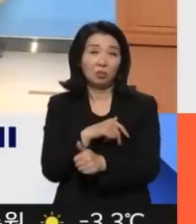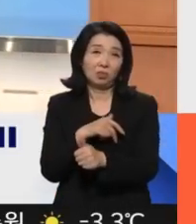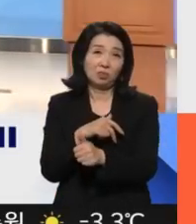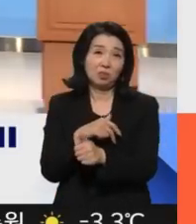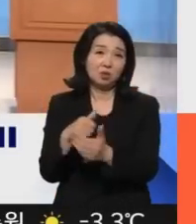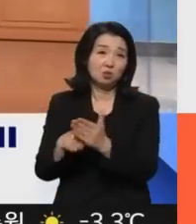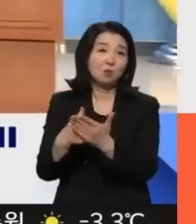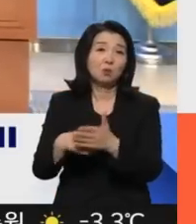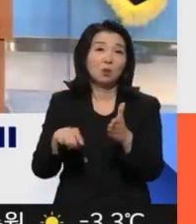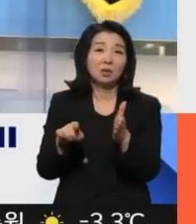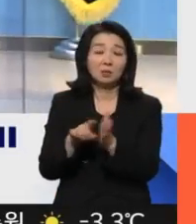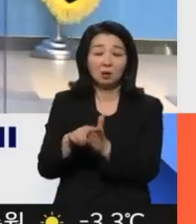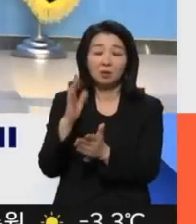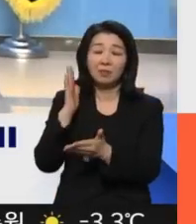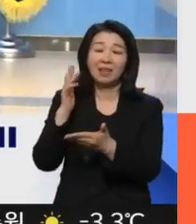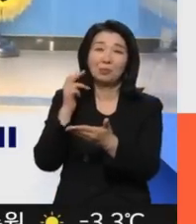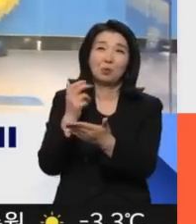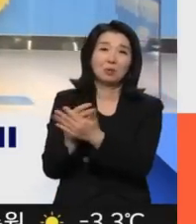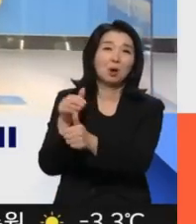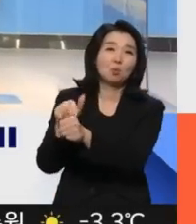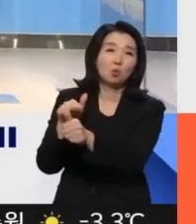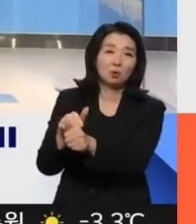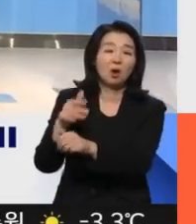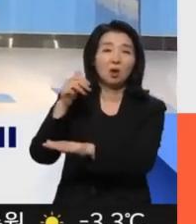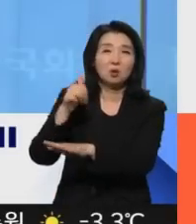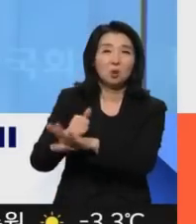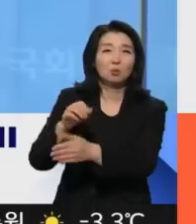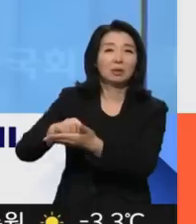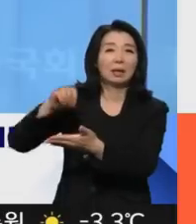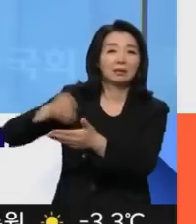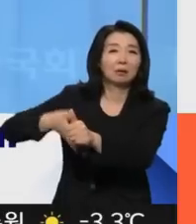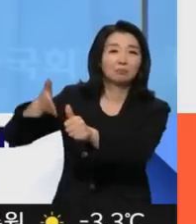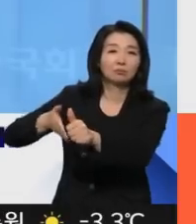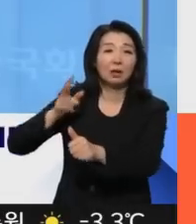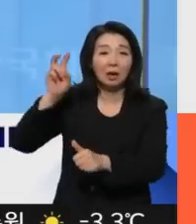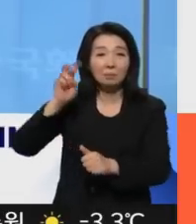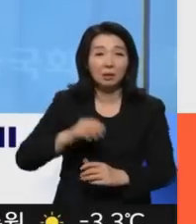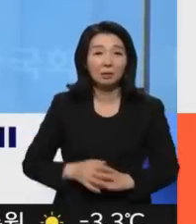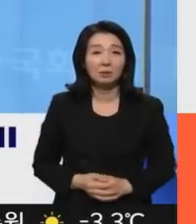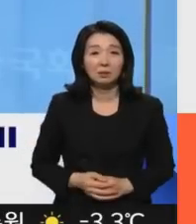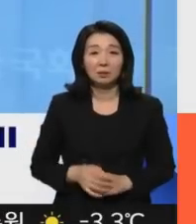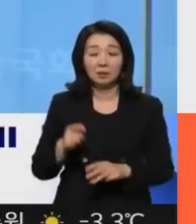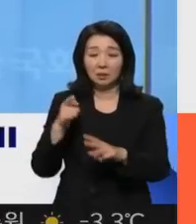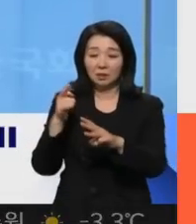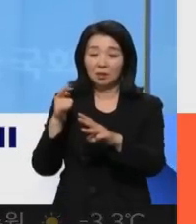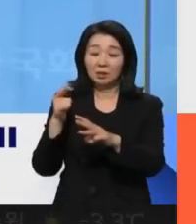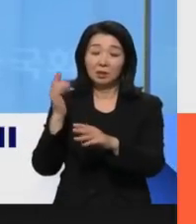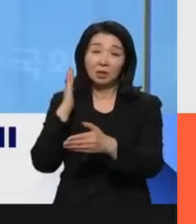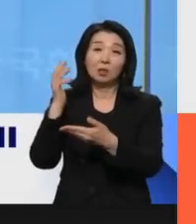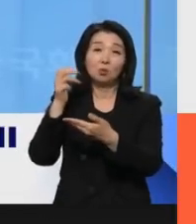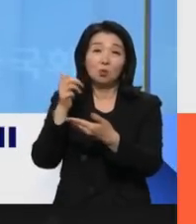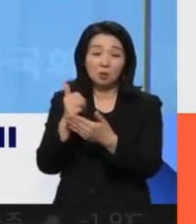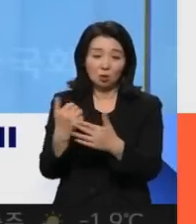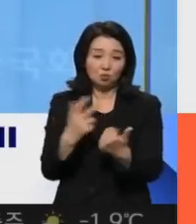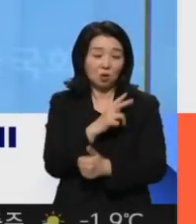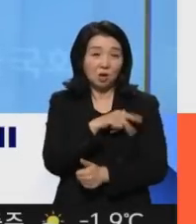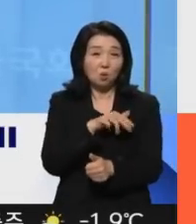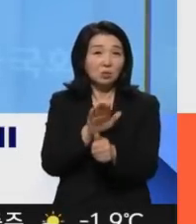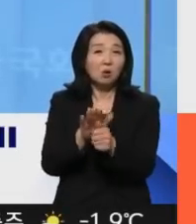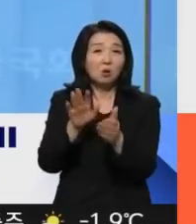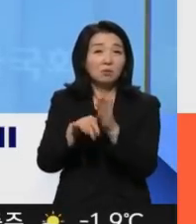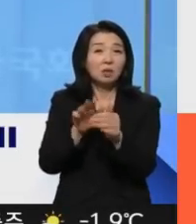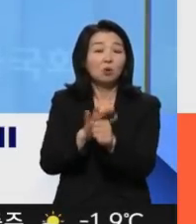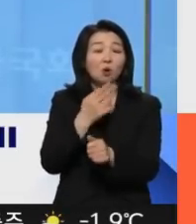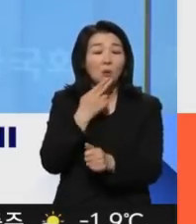수밖에 없고 심지어 탈당을 요구하는 상황이 발생할 것이다 라고 예측하기도 했는데요. 대통령이 총선에 도움이 안 되는데 국회의원이